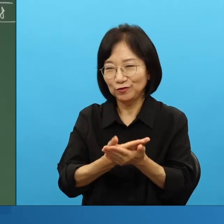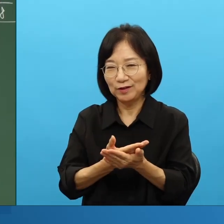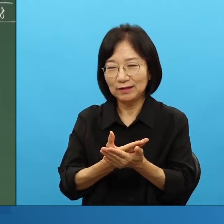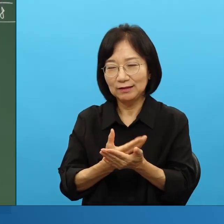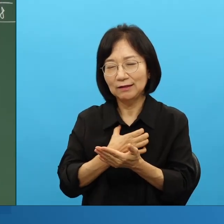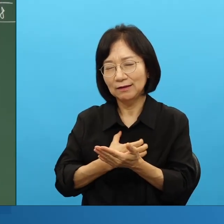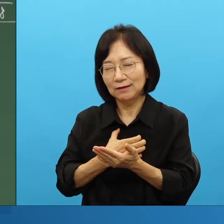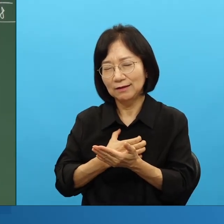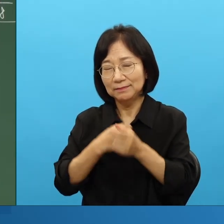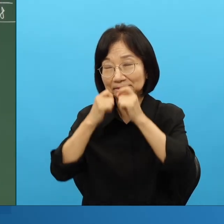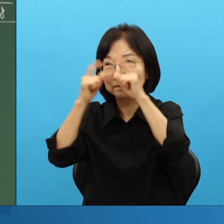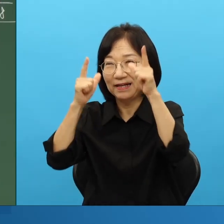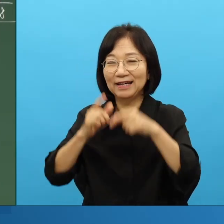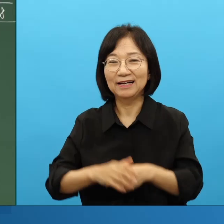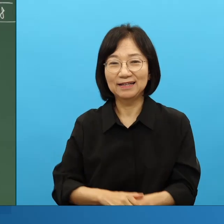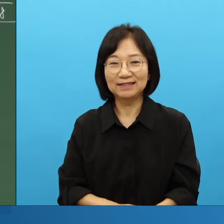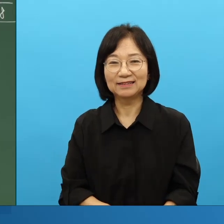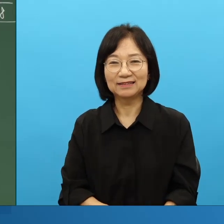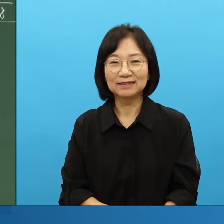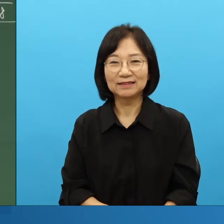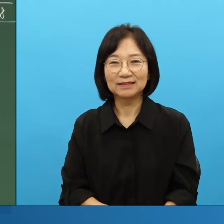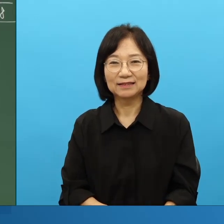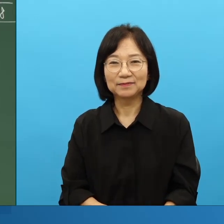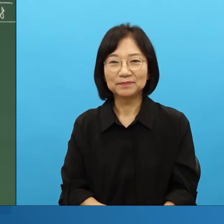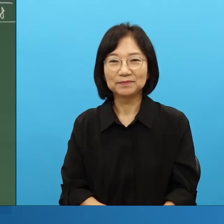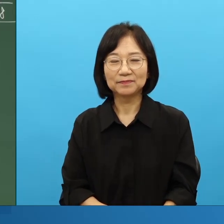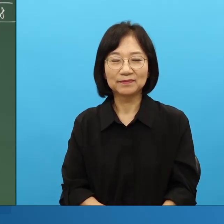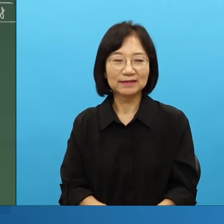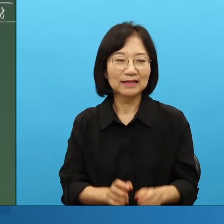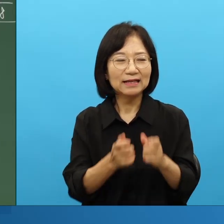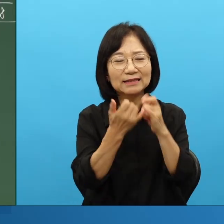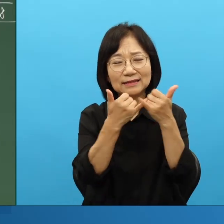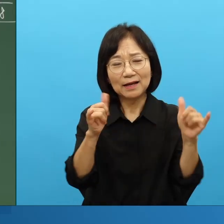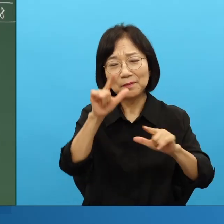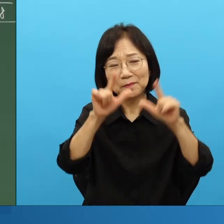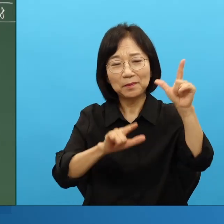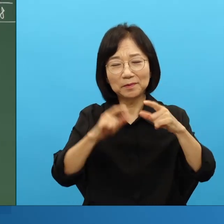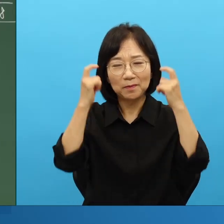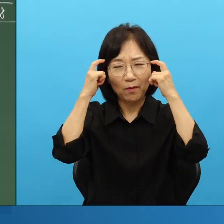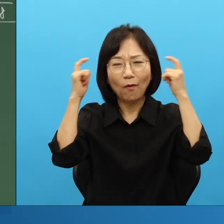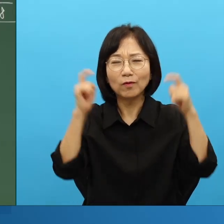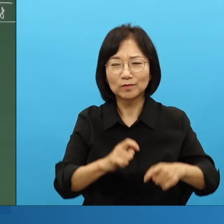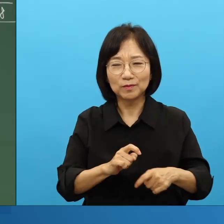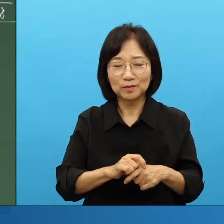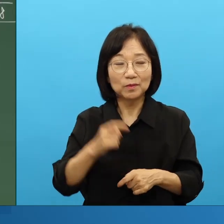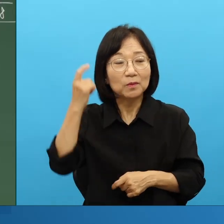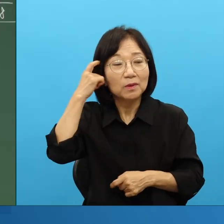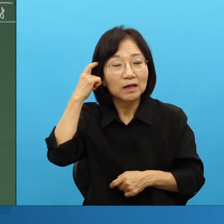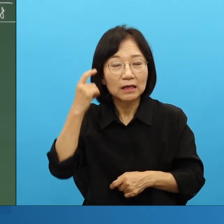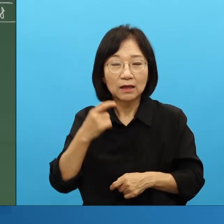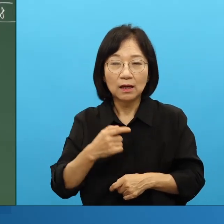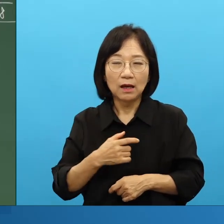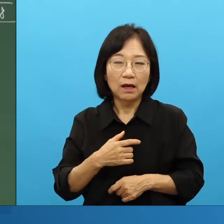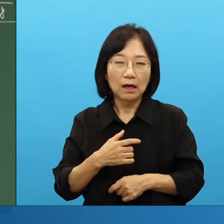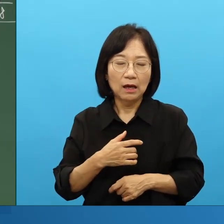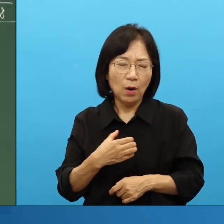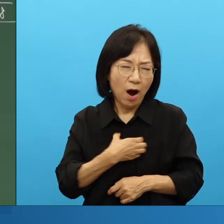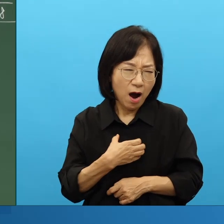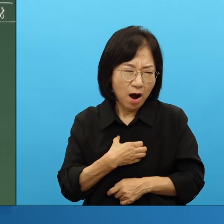逃跑之后才找到了真实的。 우리 인간이 이렇게 어리석잖아요. 위기가 와야 진짜를 찾으려고 하지. 진짜 근심을 해야 돼요.